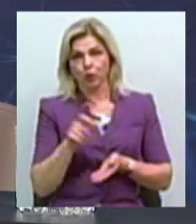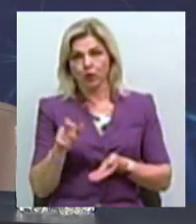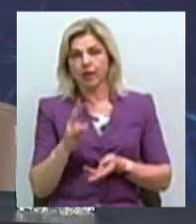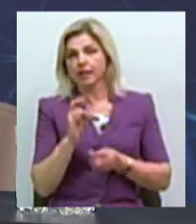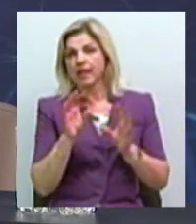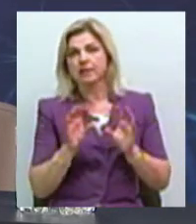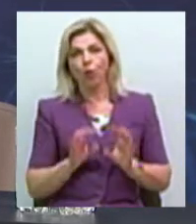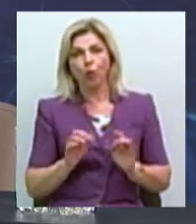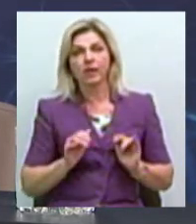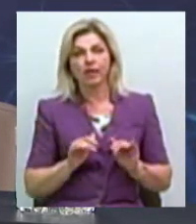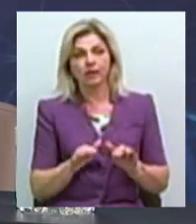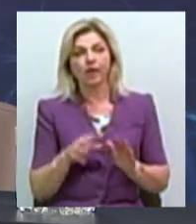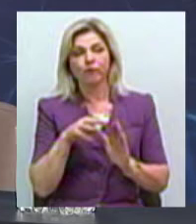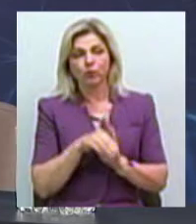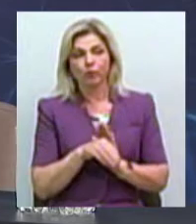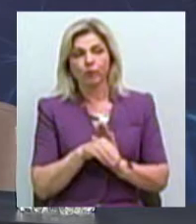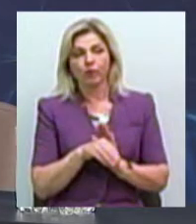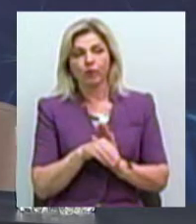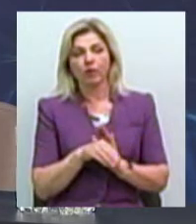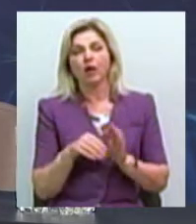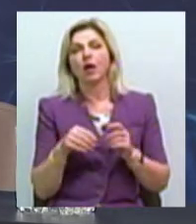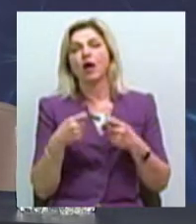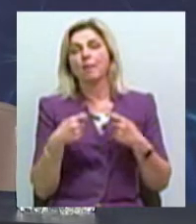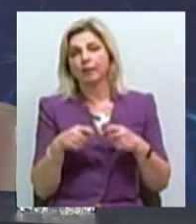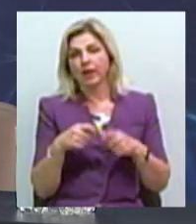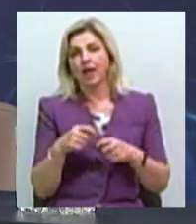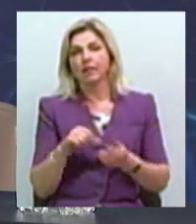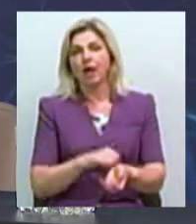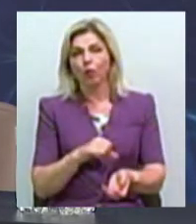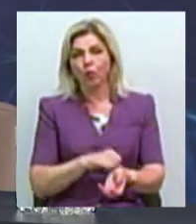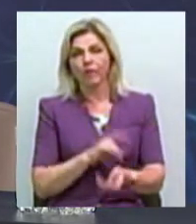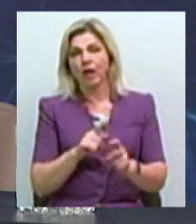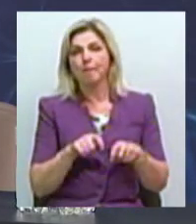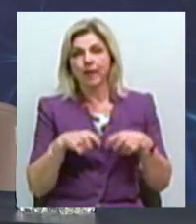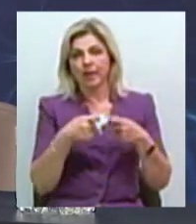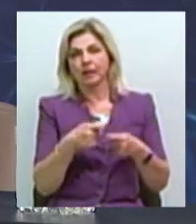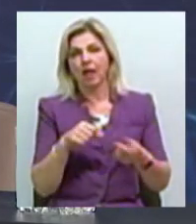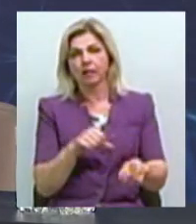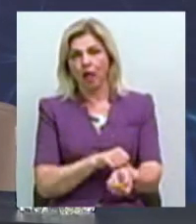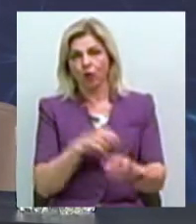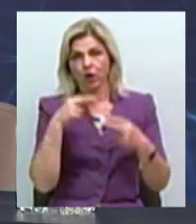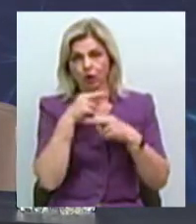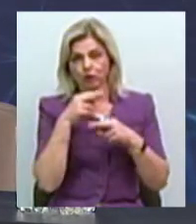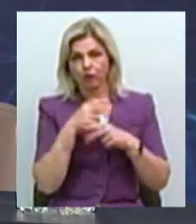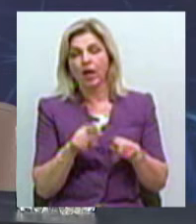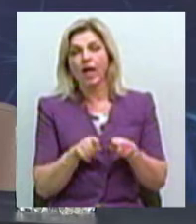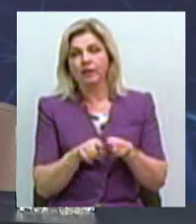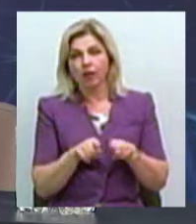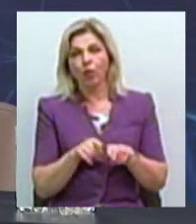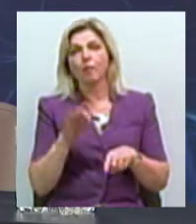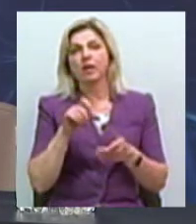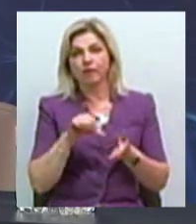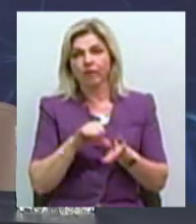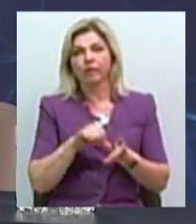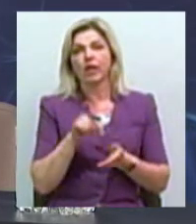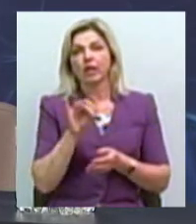щодо трафіку наркотичного і передання наркотичних речовин. Це так само експлуатація дівчат